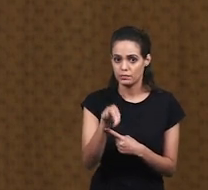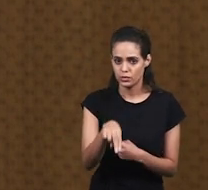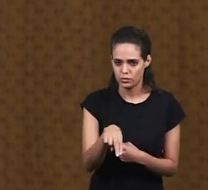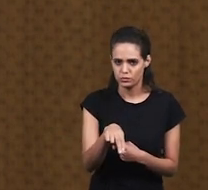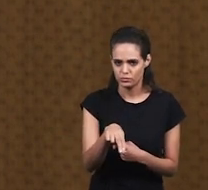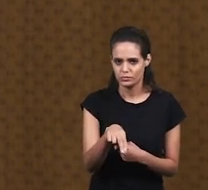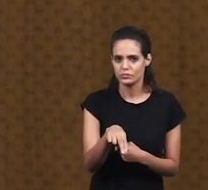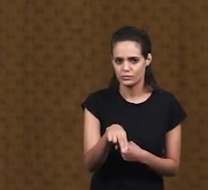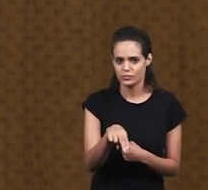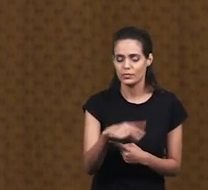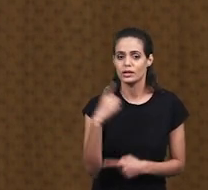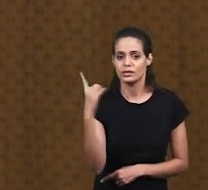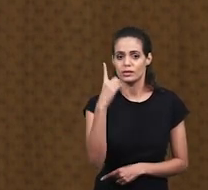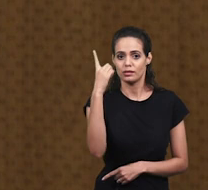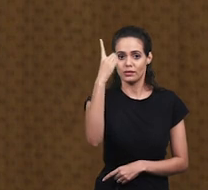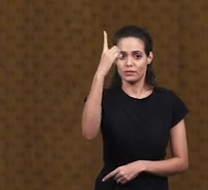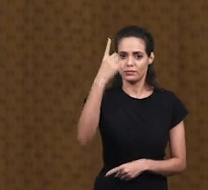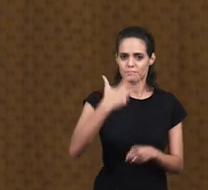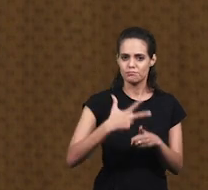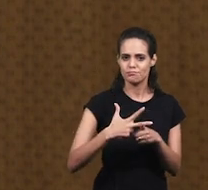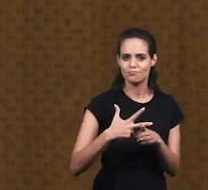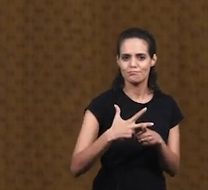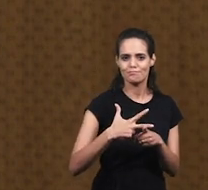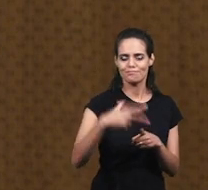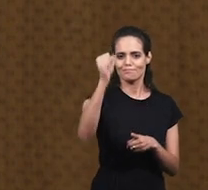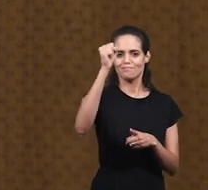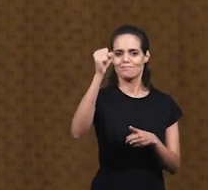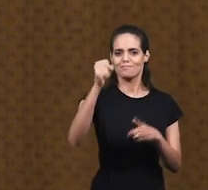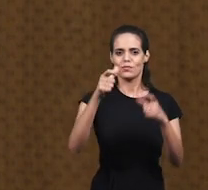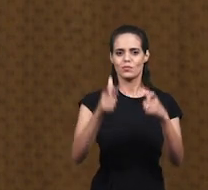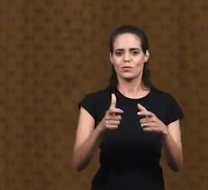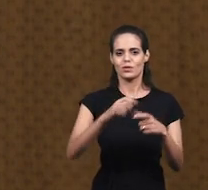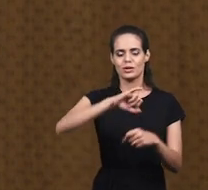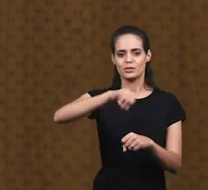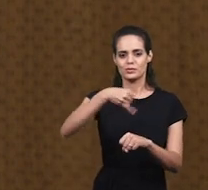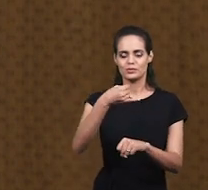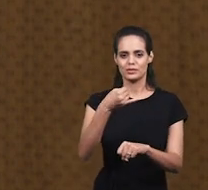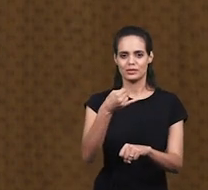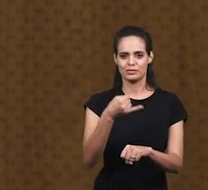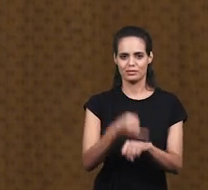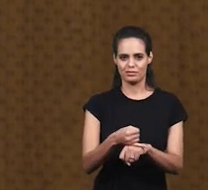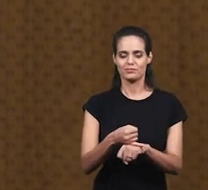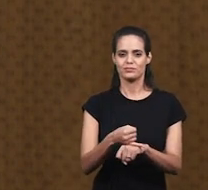prend Jérusalem. La grande conquête de David a été Jérusalem, où il y règne 33 ans.